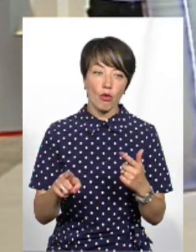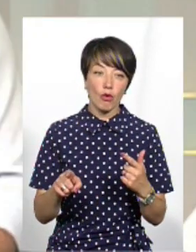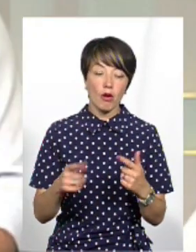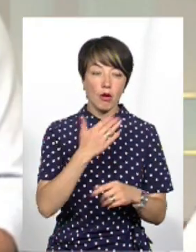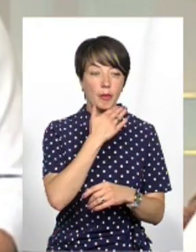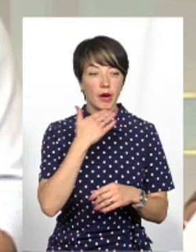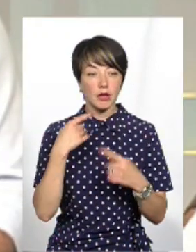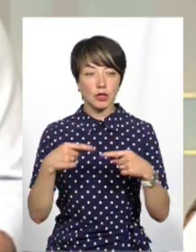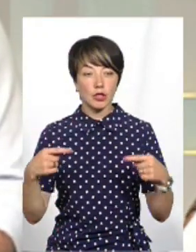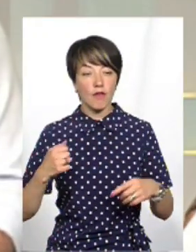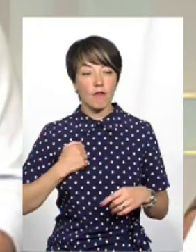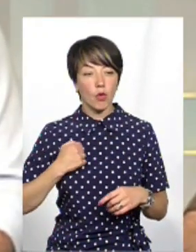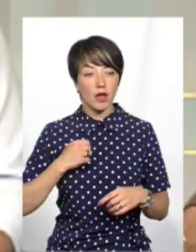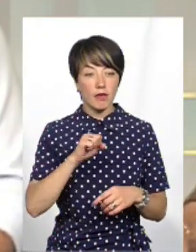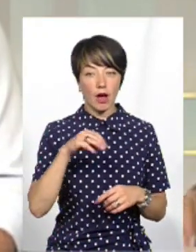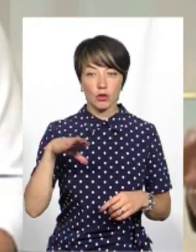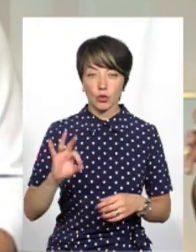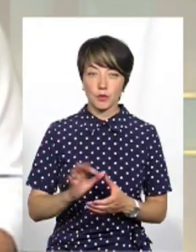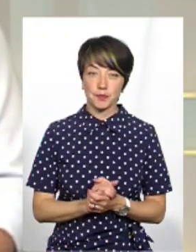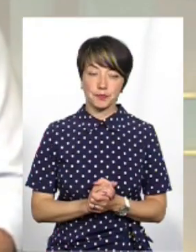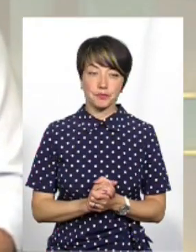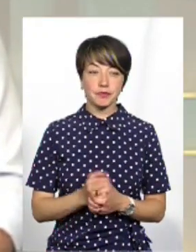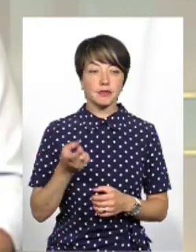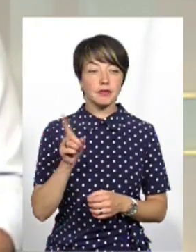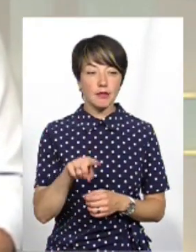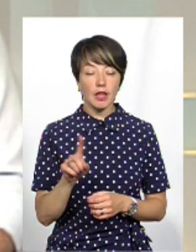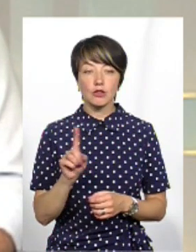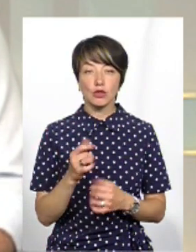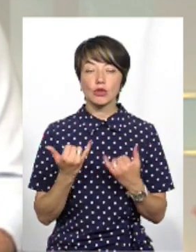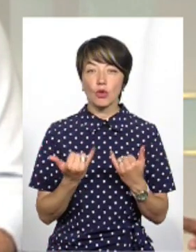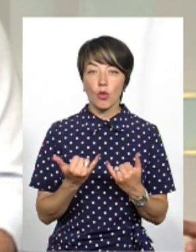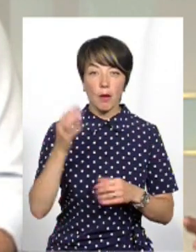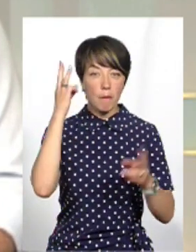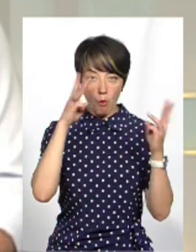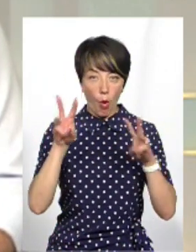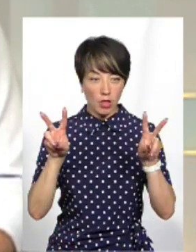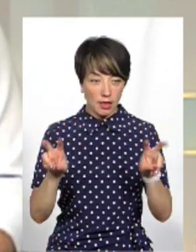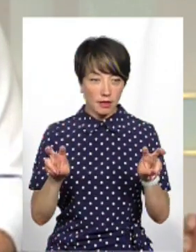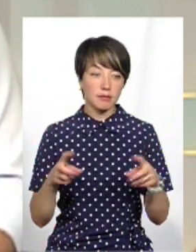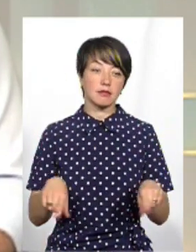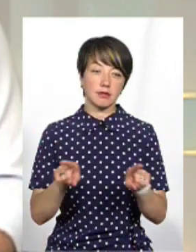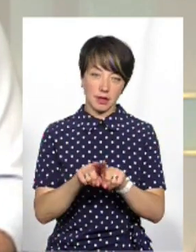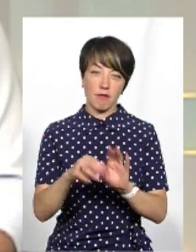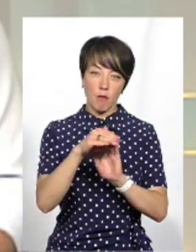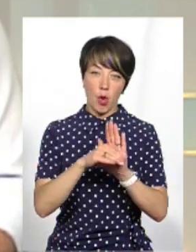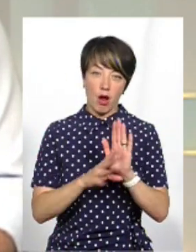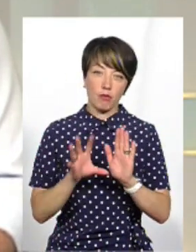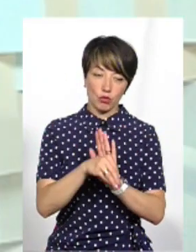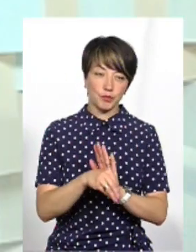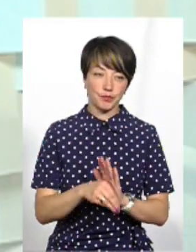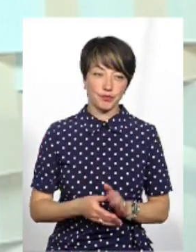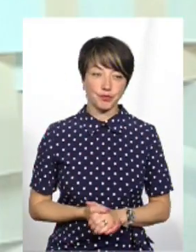багато речей про воїнів АТО. Тобто те, що сьогодні модне, те і спостерігається в програмі